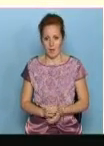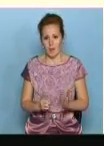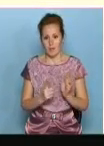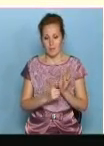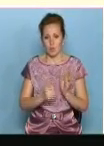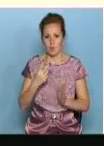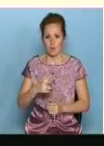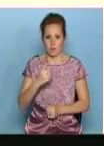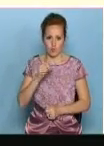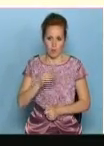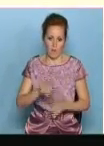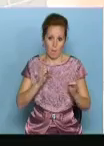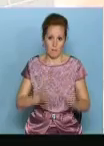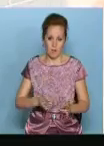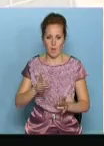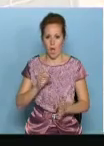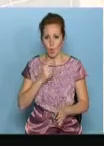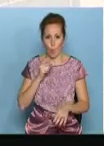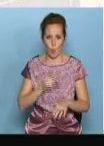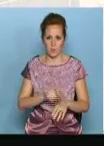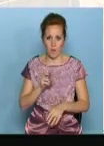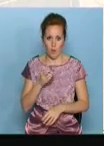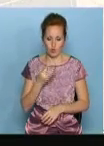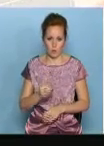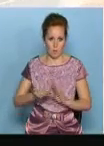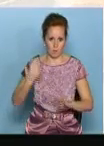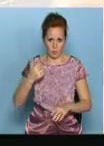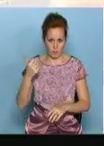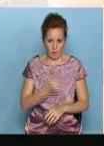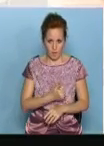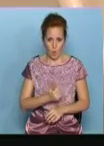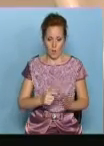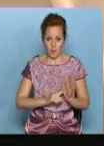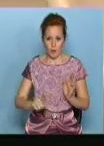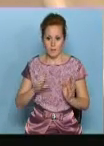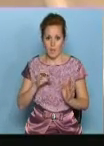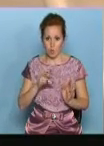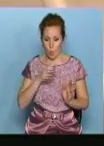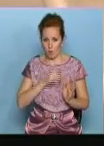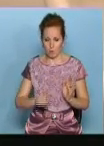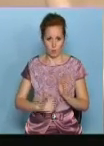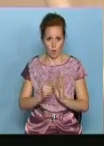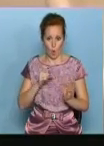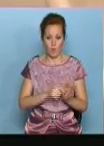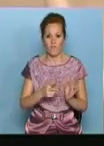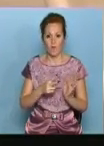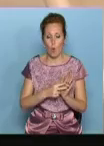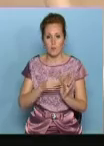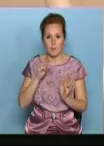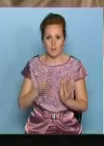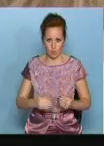721 человек пострадали от укусов клещей за прошедшую неделю. С начала сезона укушенных уже больше 8 тысяч жителей Удмуртии.